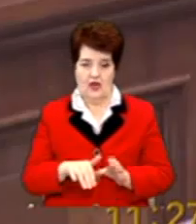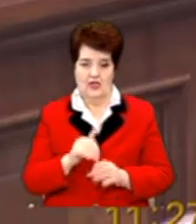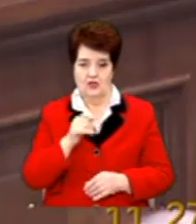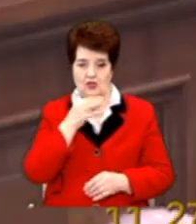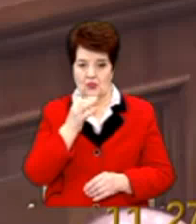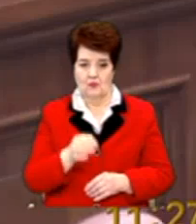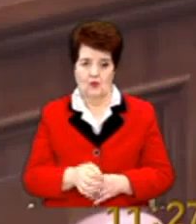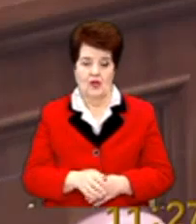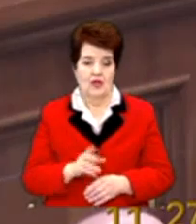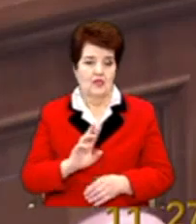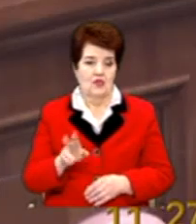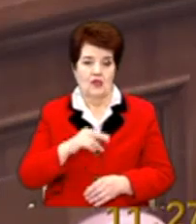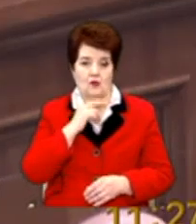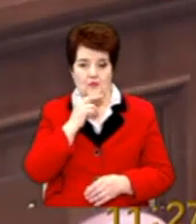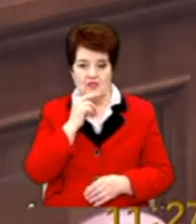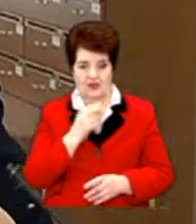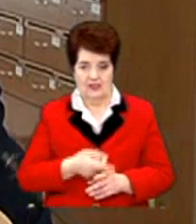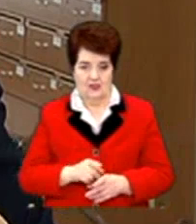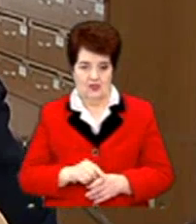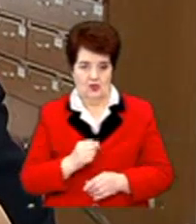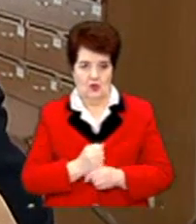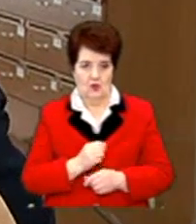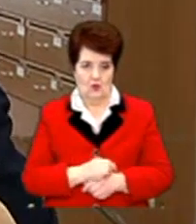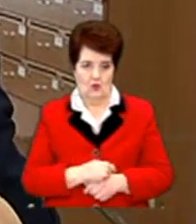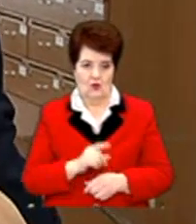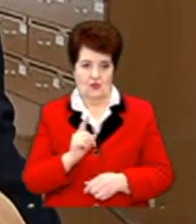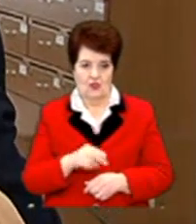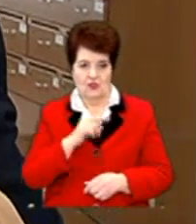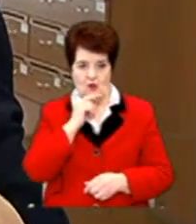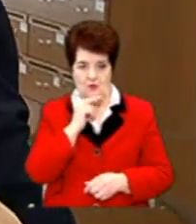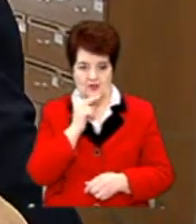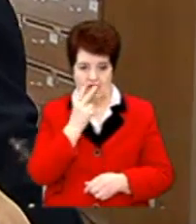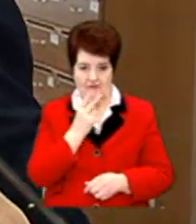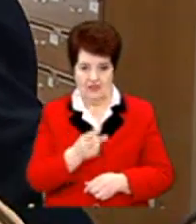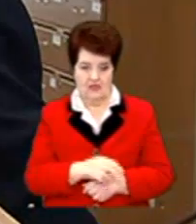spun că nici măcar n-au observat acest lucru. Chiar din ceea ce am observat,